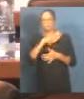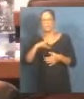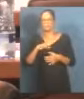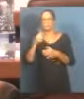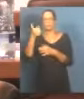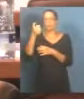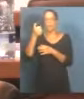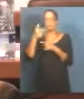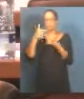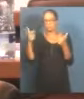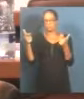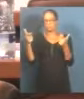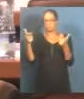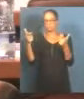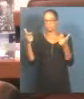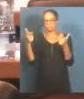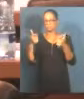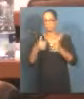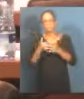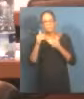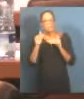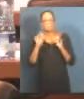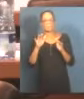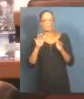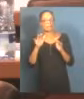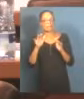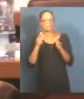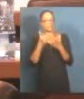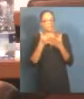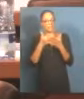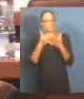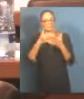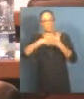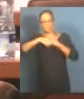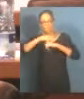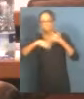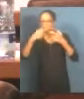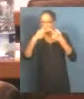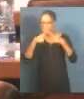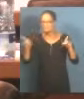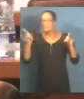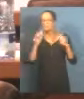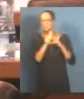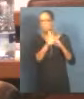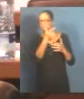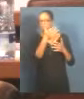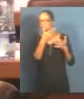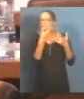Très juste de le rappeler. Mais ce sont des dynamiques qui sont différentes de la dynamique